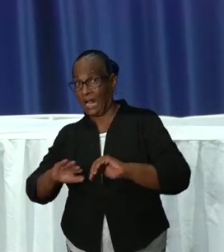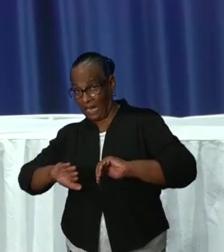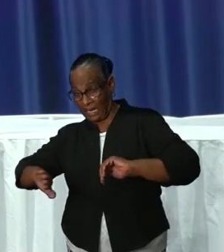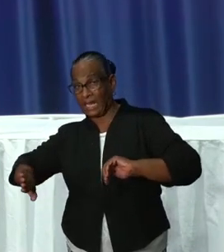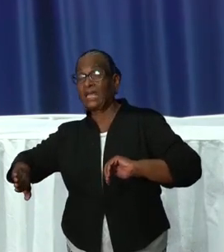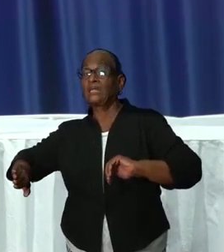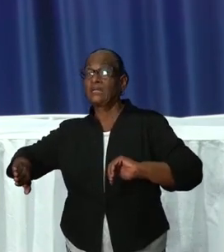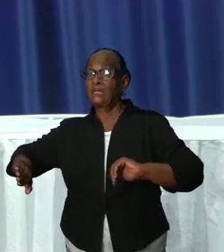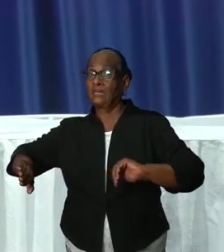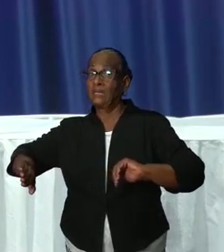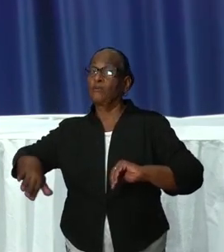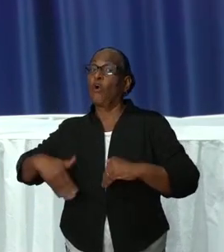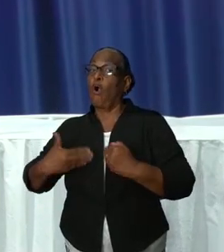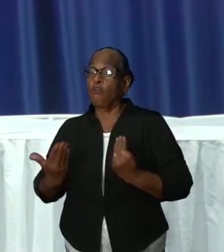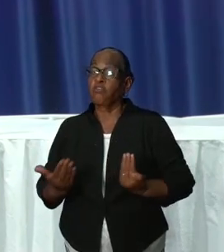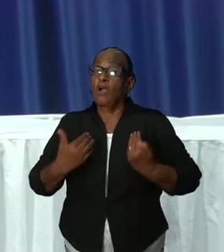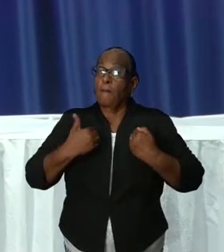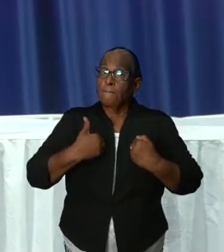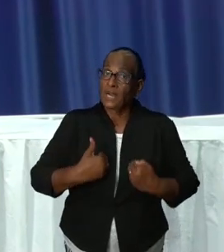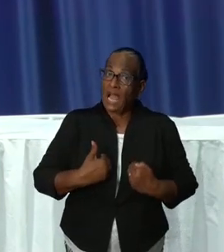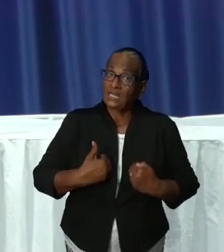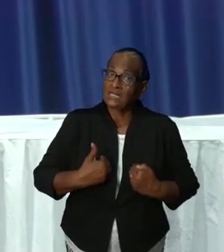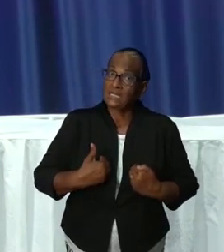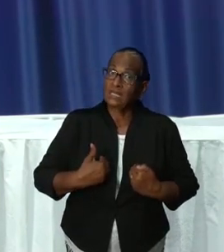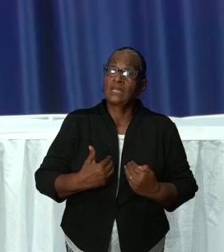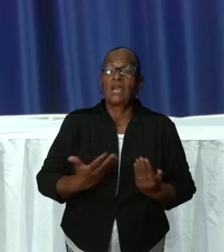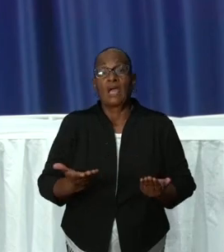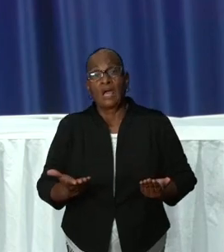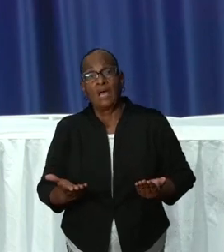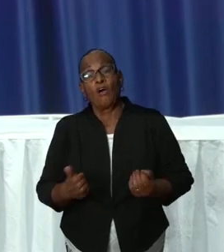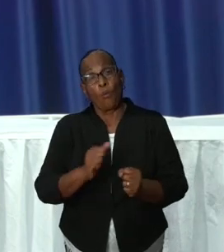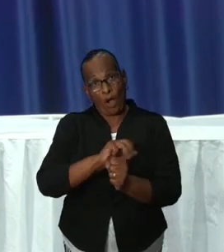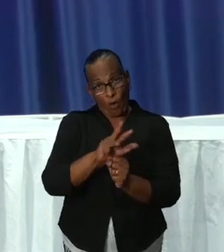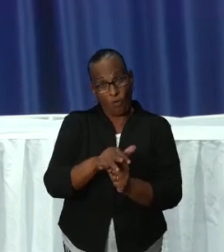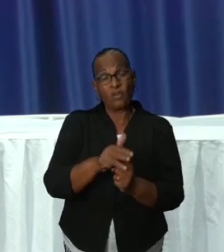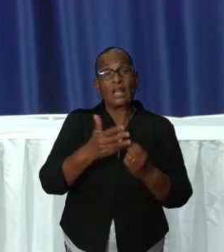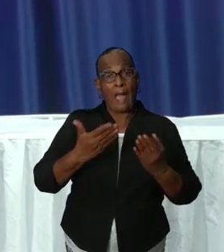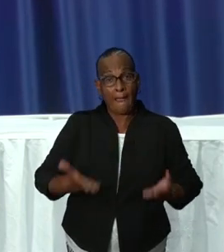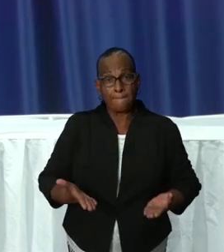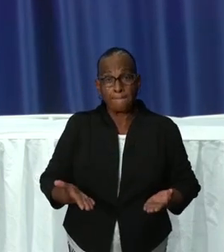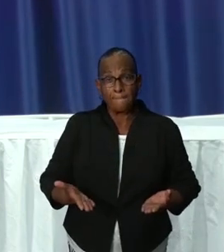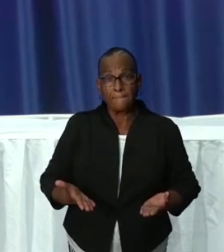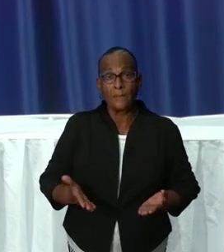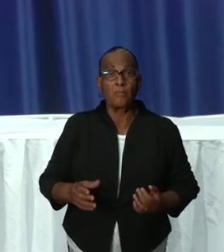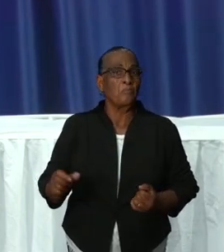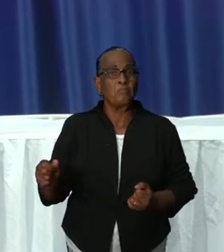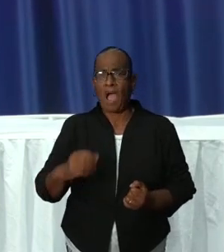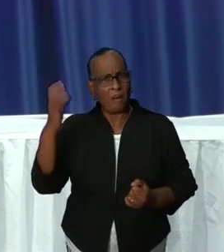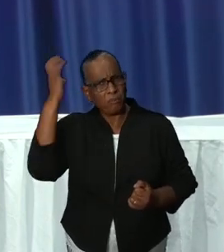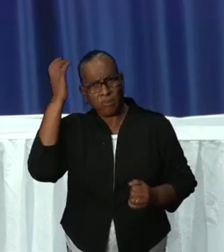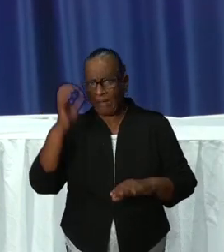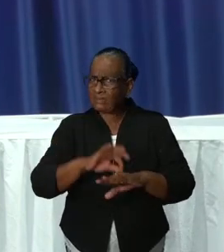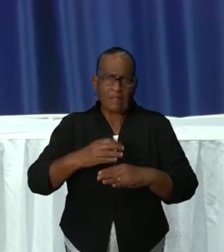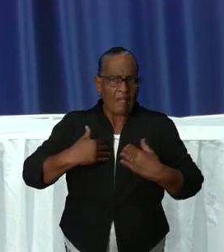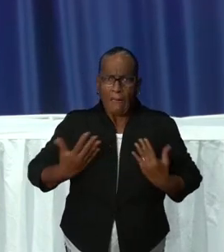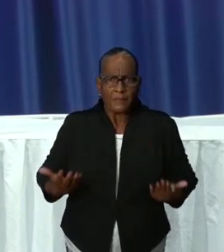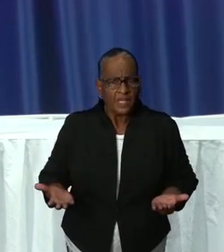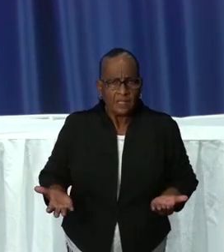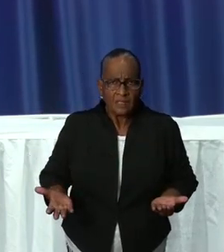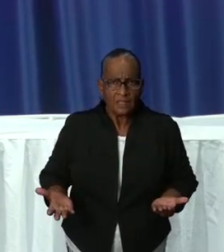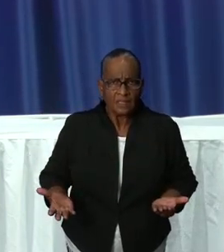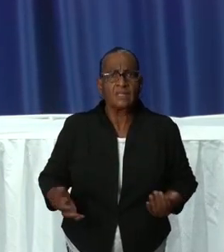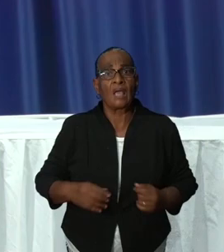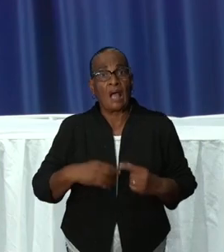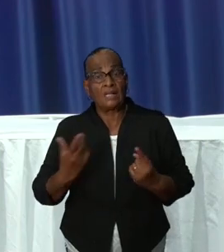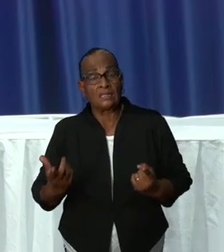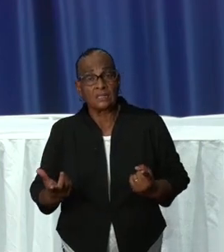isolatiefaciliteit, waarbij mensen worden geplaatst die wel COVID hebben, maar of geen klachten of milde klachten hebben op het moment